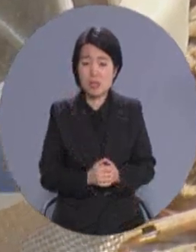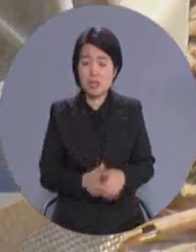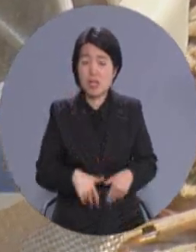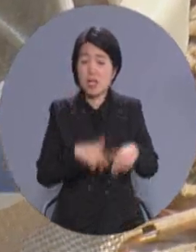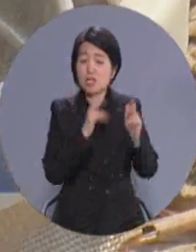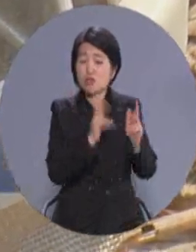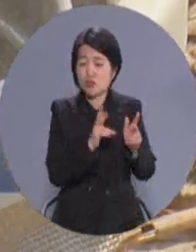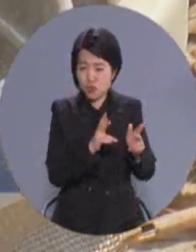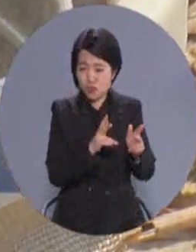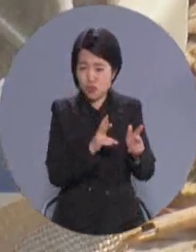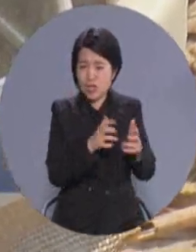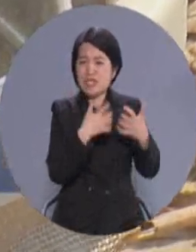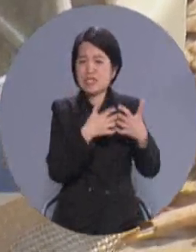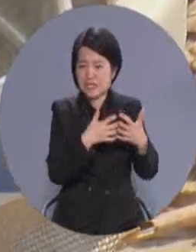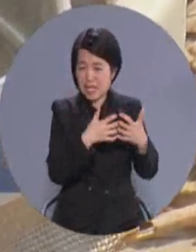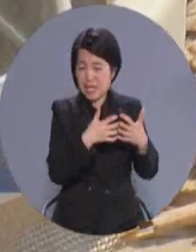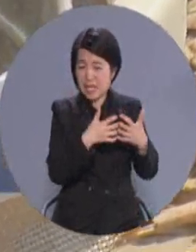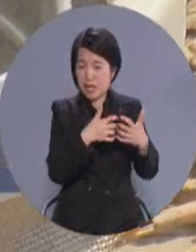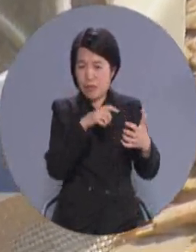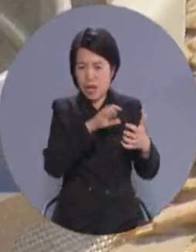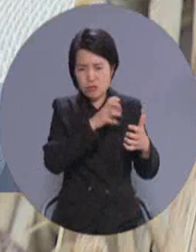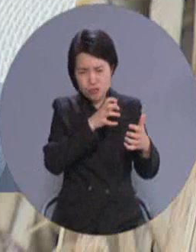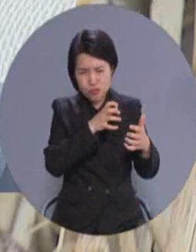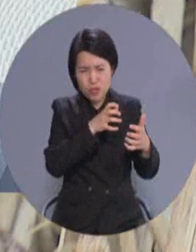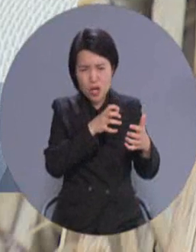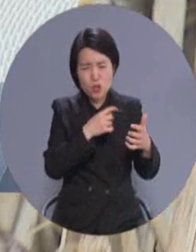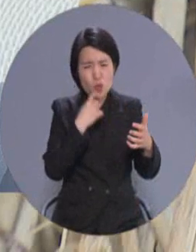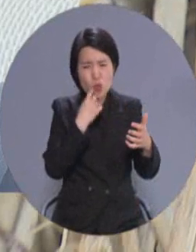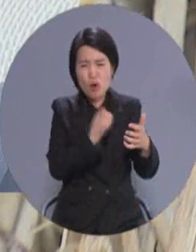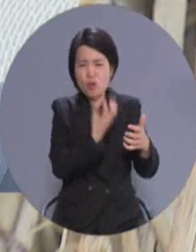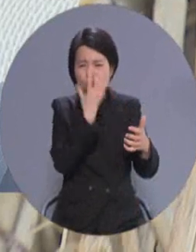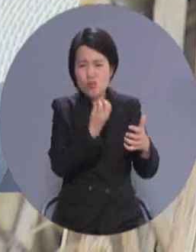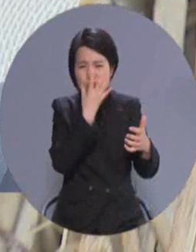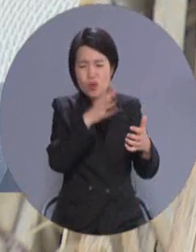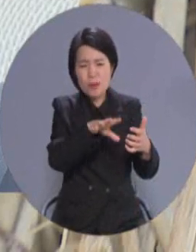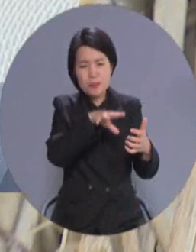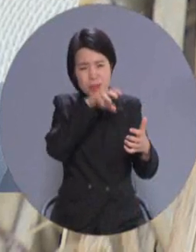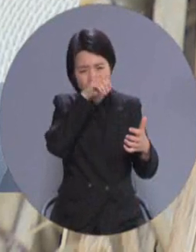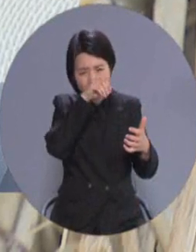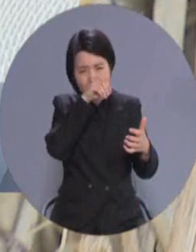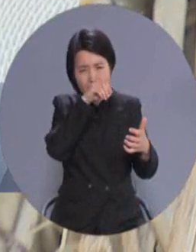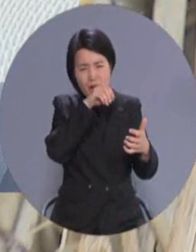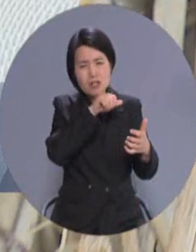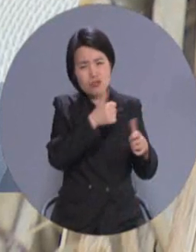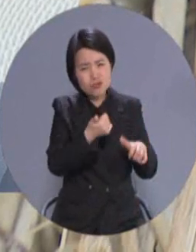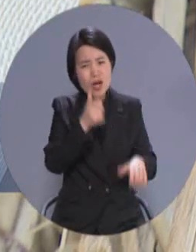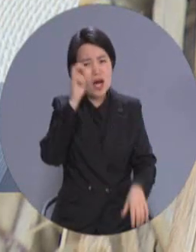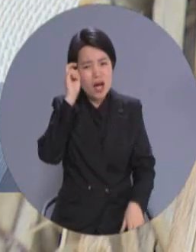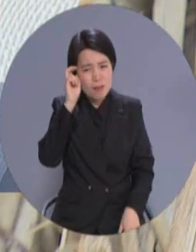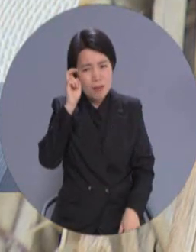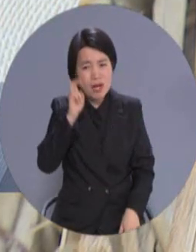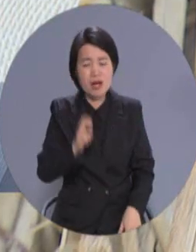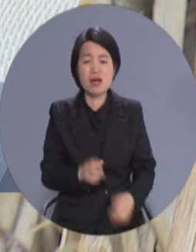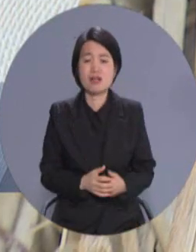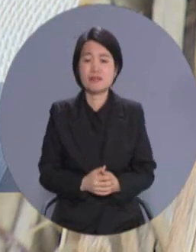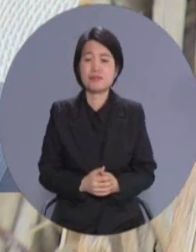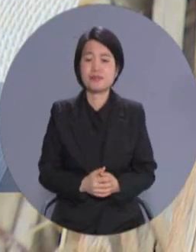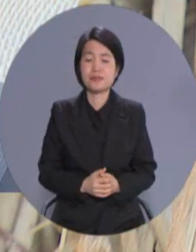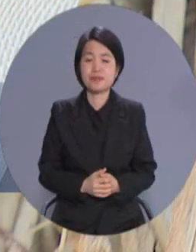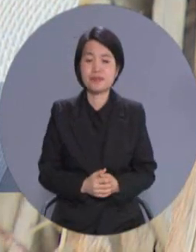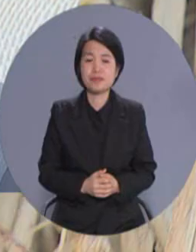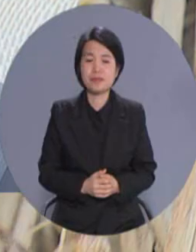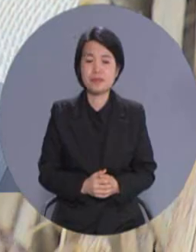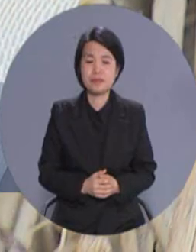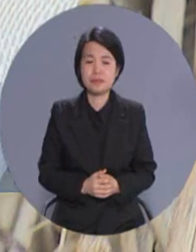그런 난방기구더라고요. 근데 그게 아마 중간에서 가스가 누수된 것으로 보이는 정황이 일산화탄소 중독이 가장